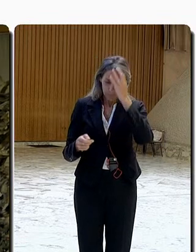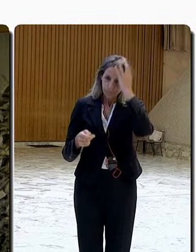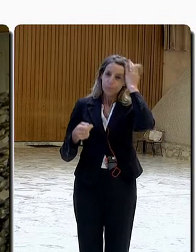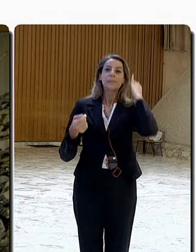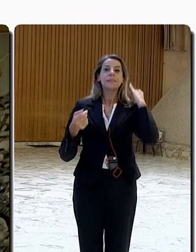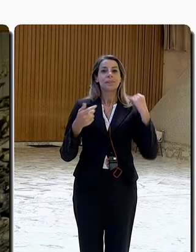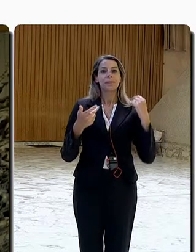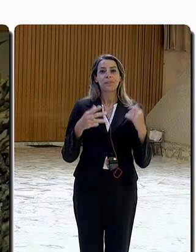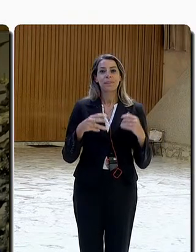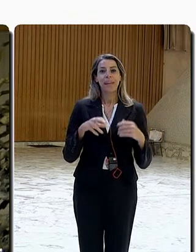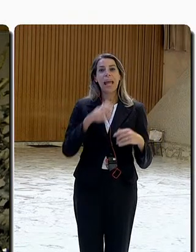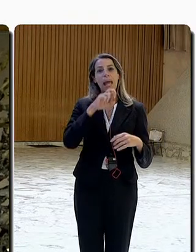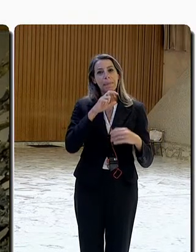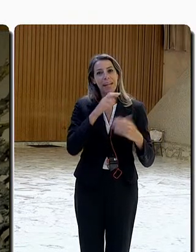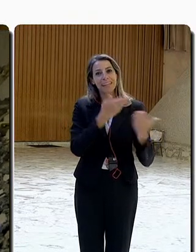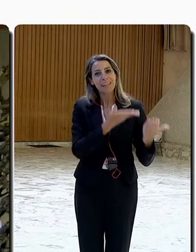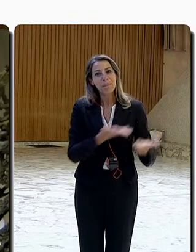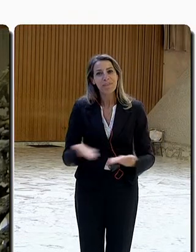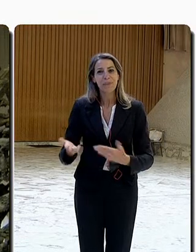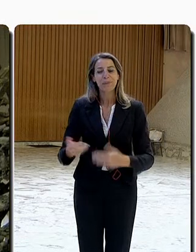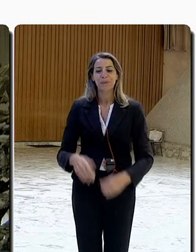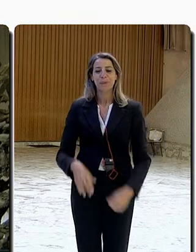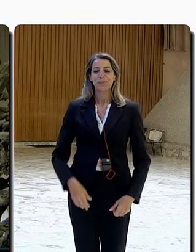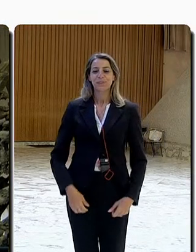Benvenuto, Eminenza.